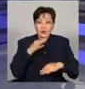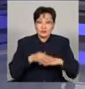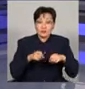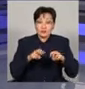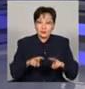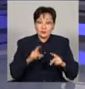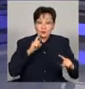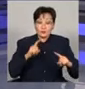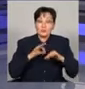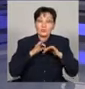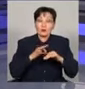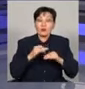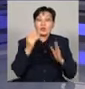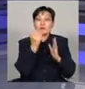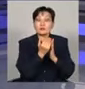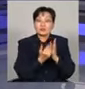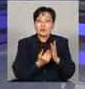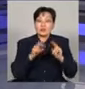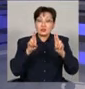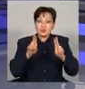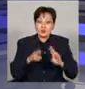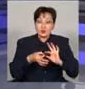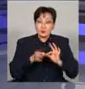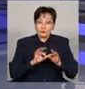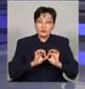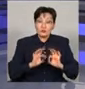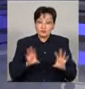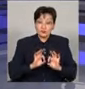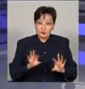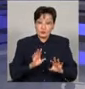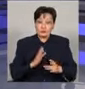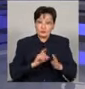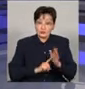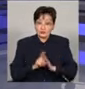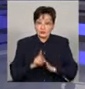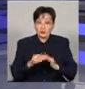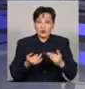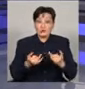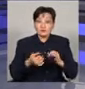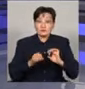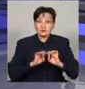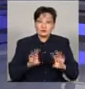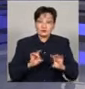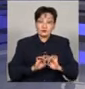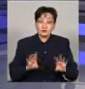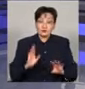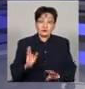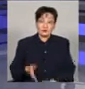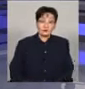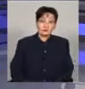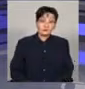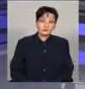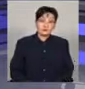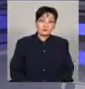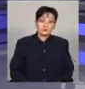мамандар брифинг өткізіп, бағдарламаның ережесін егжей-тегжейлі түсіндіріп әлек. Ол жөнінде толығырақ әріптесім Асылбек Тойбек тарқатады.